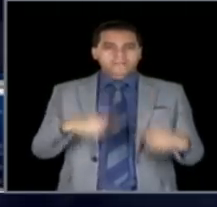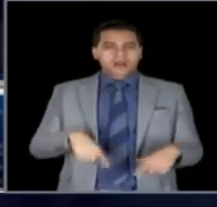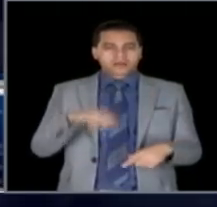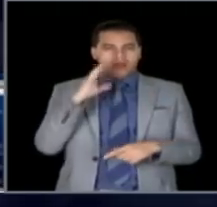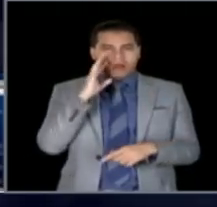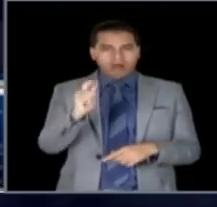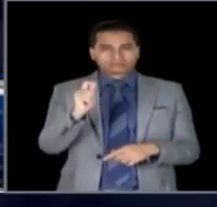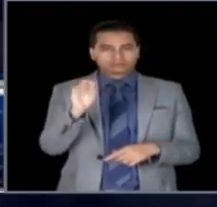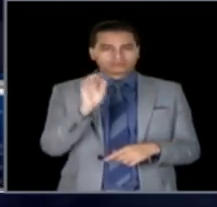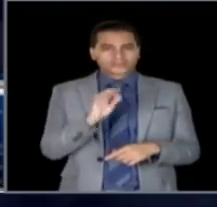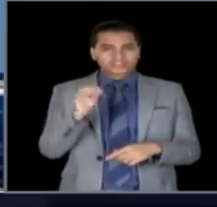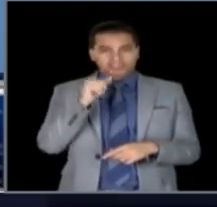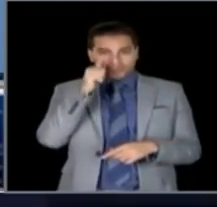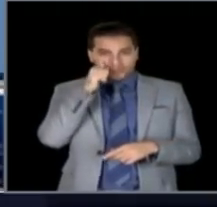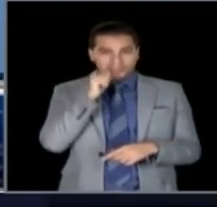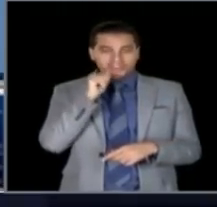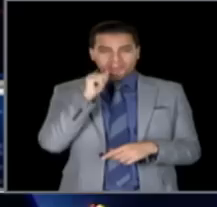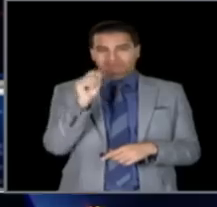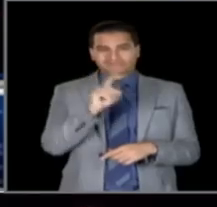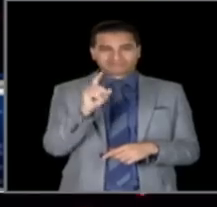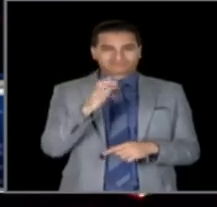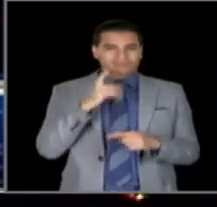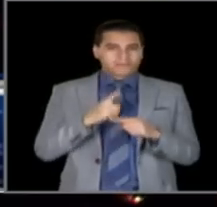مش الصين، إجابة خاطئة.